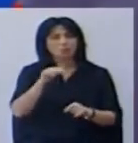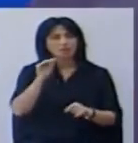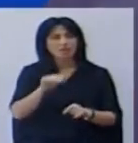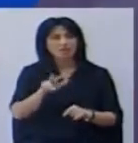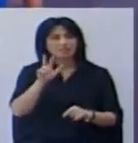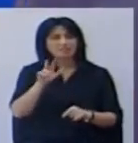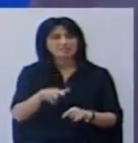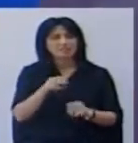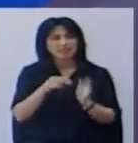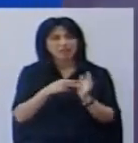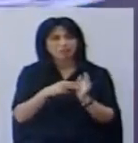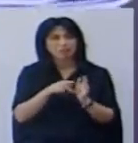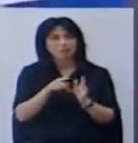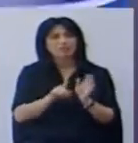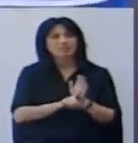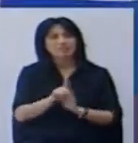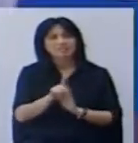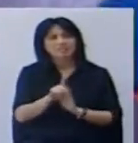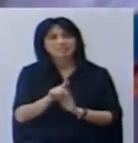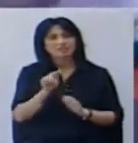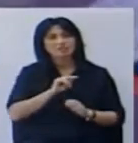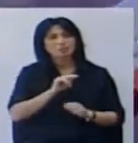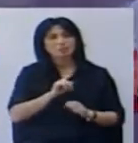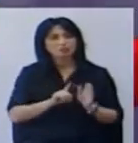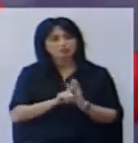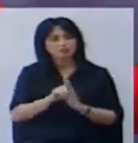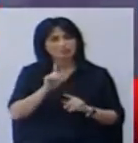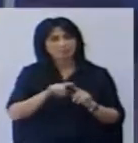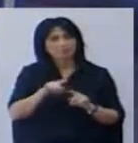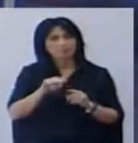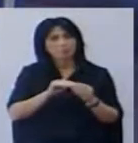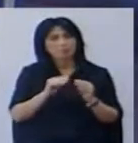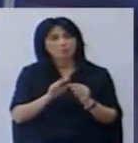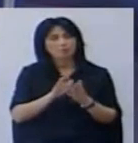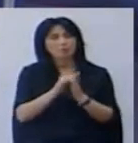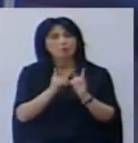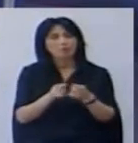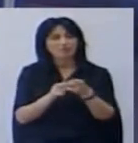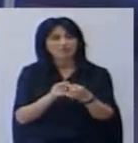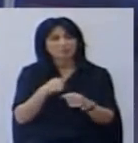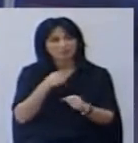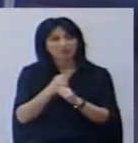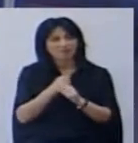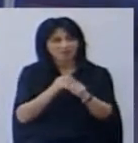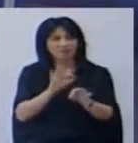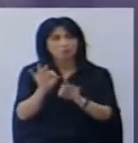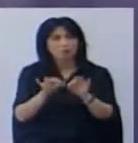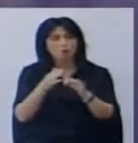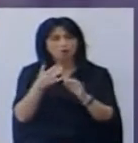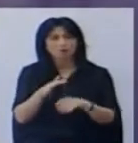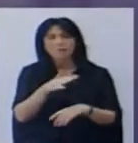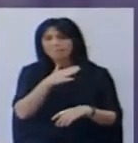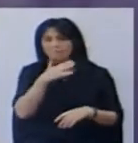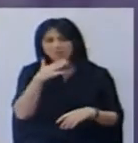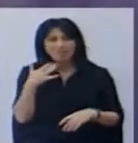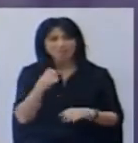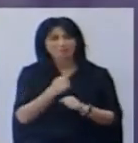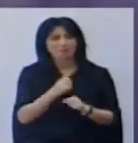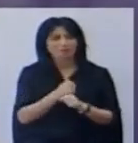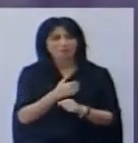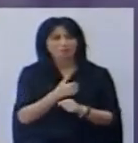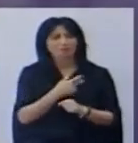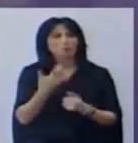ლარის ღირებულებს და დიახ, დაიწყება სამუშაოები ძალიან მალე და ეს პრობლემა მოგვარდება, მე ეს გავაკეთე, მაგრამ ბევრი მინდა